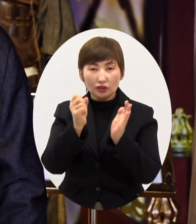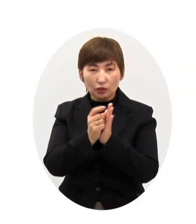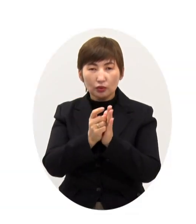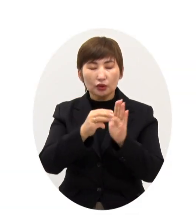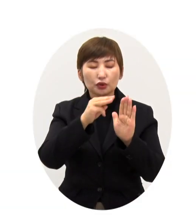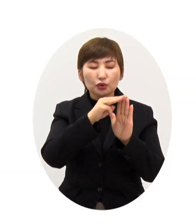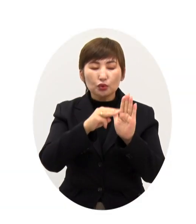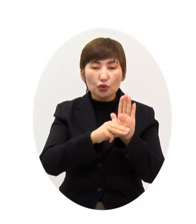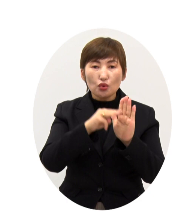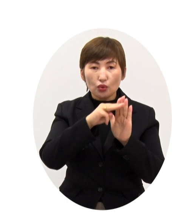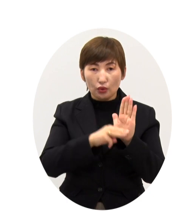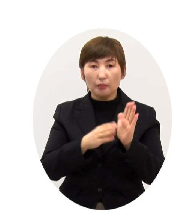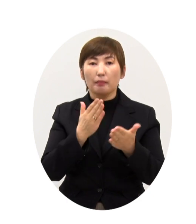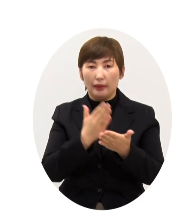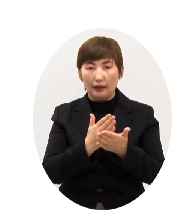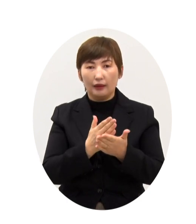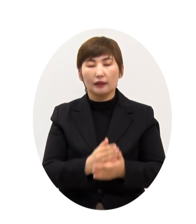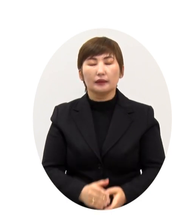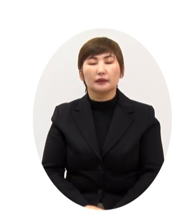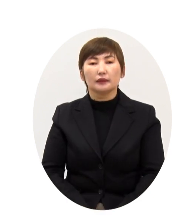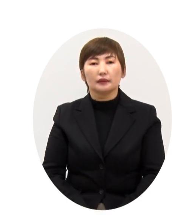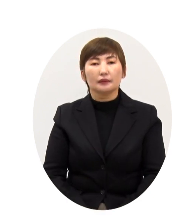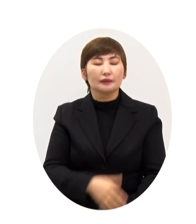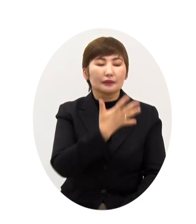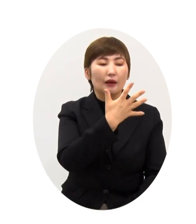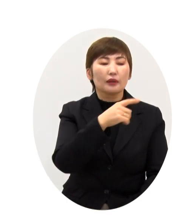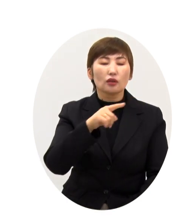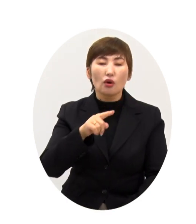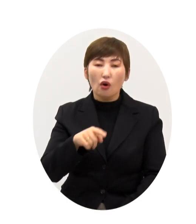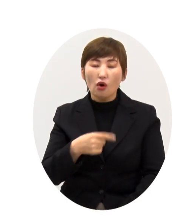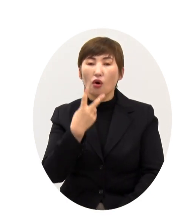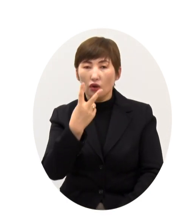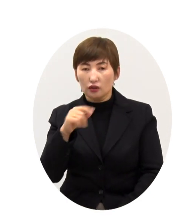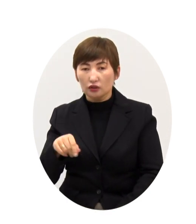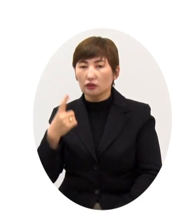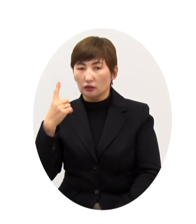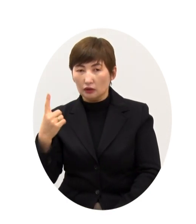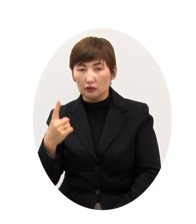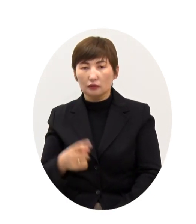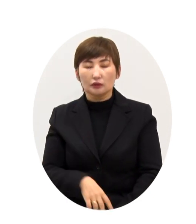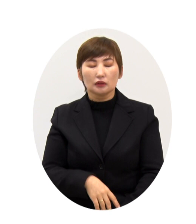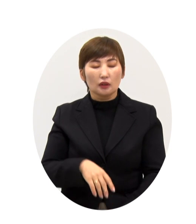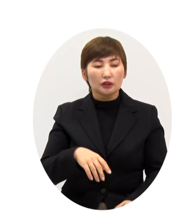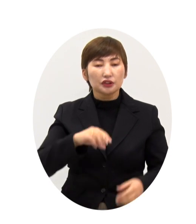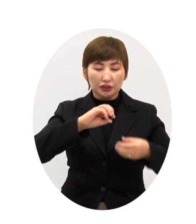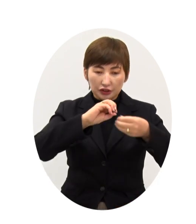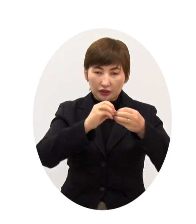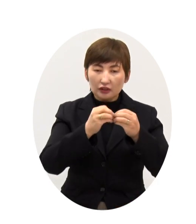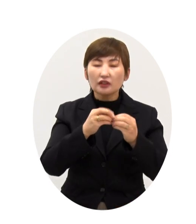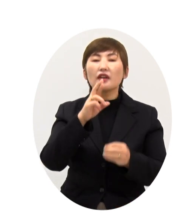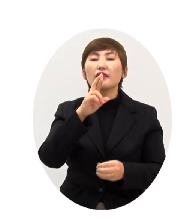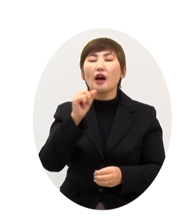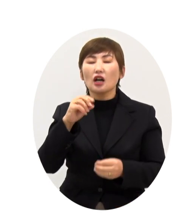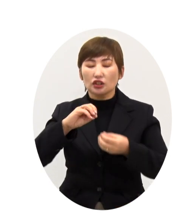юм байна. Үндсэн хуулийн 5-2 гэсэн заалт байдаг юм байна. 5-2-1-д нь төрийн талбайг үйлдэх